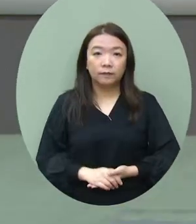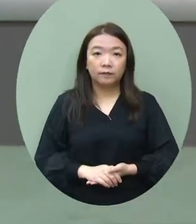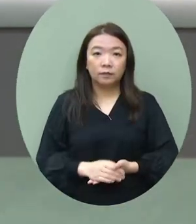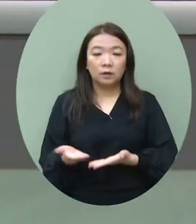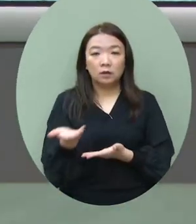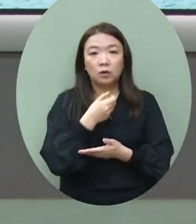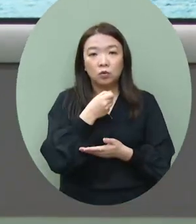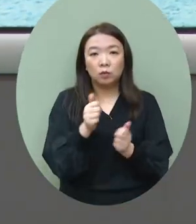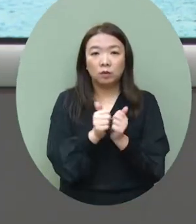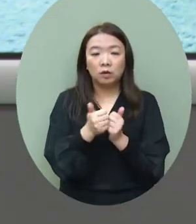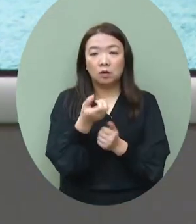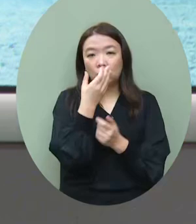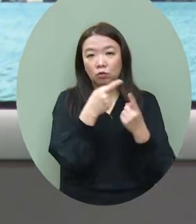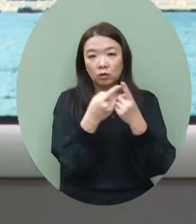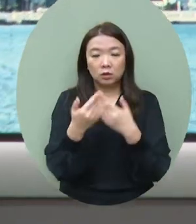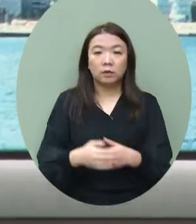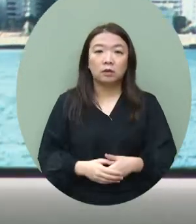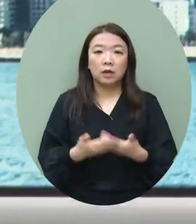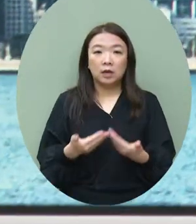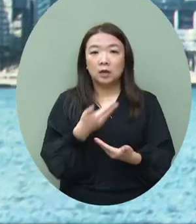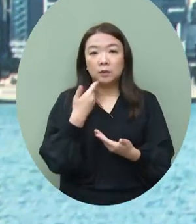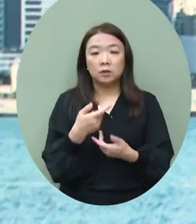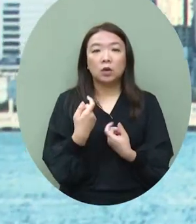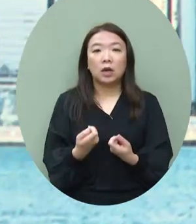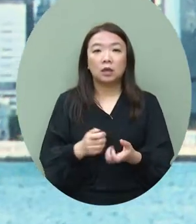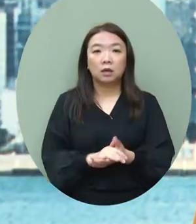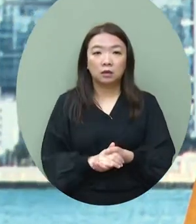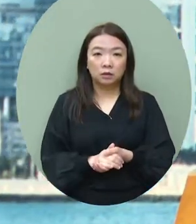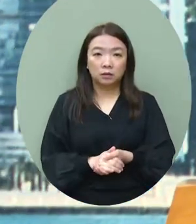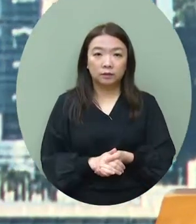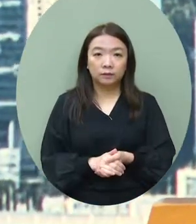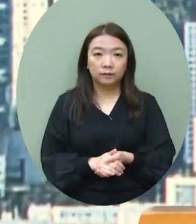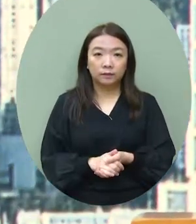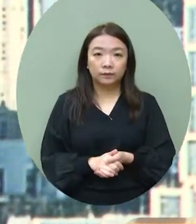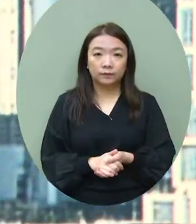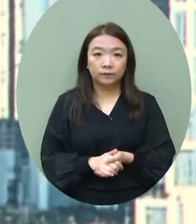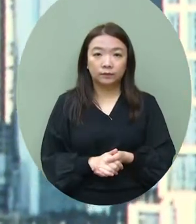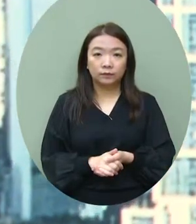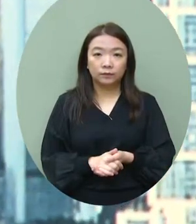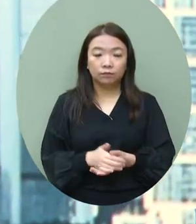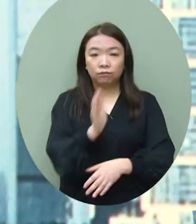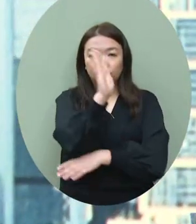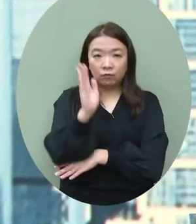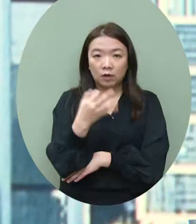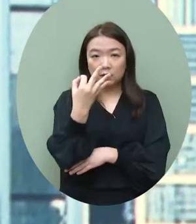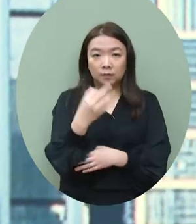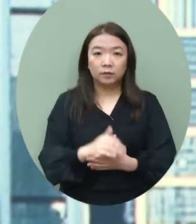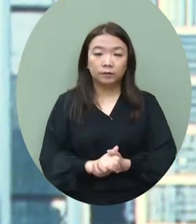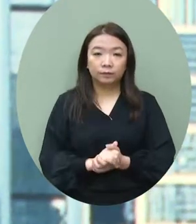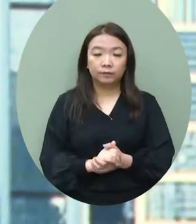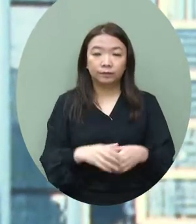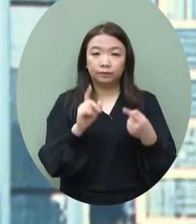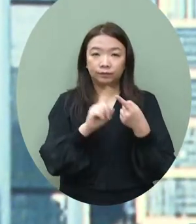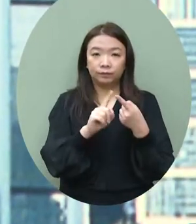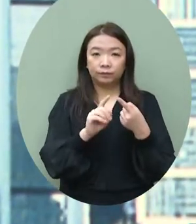位傳媒朋友，各位香港市民嚇，今早咧係簡單同大家交代下有3點嘅。第一咧